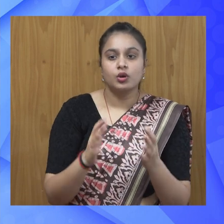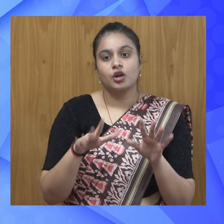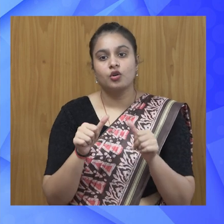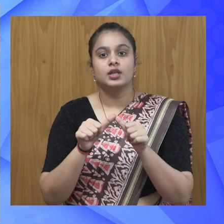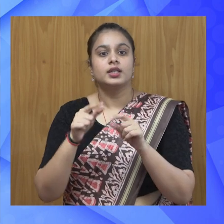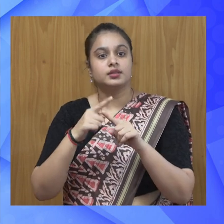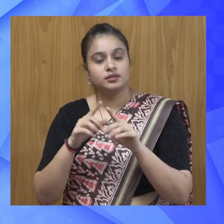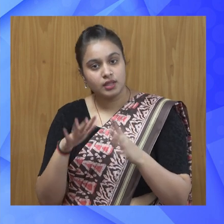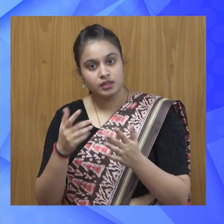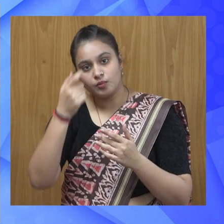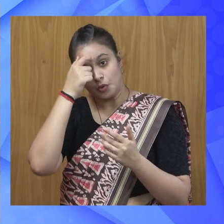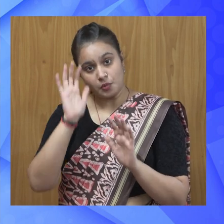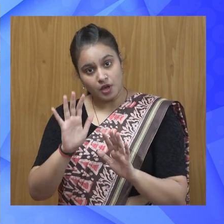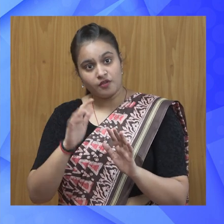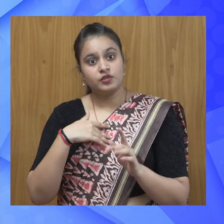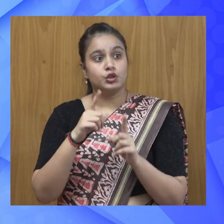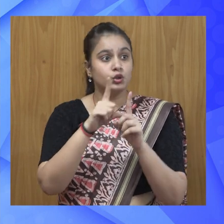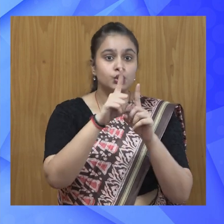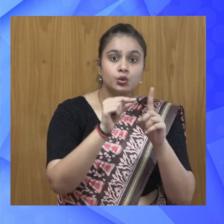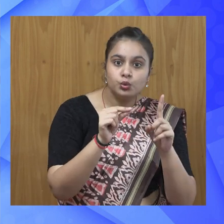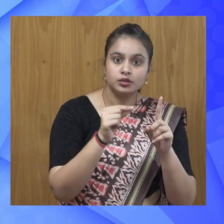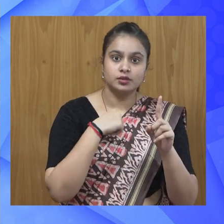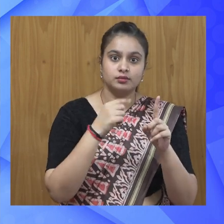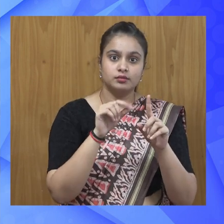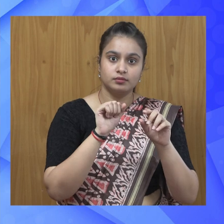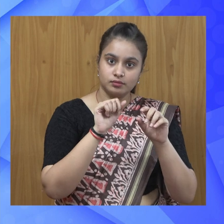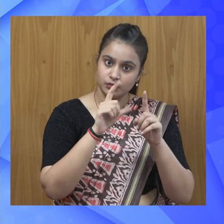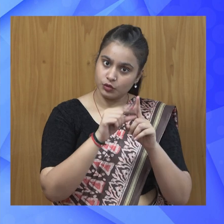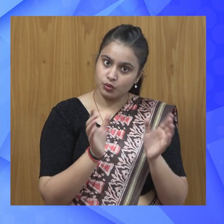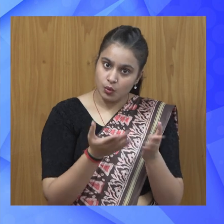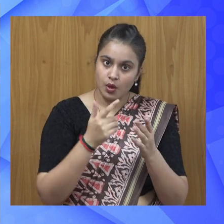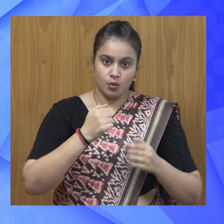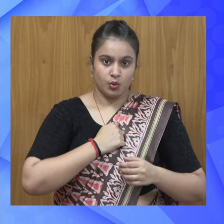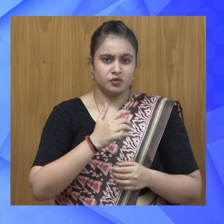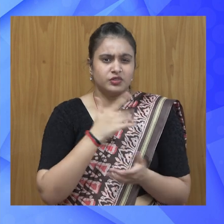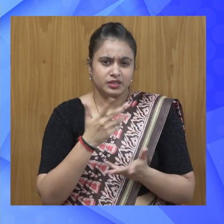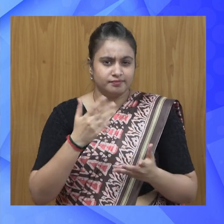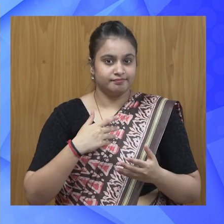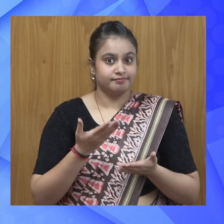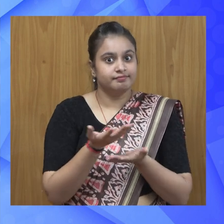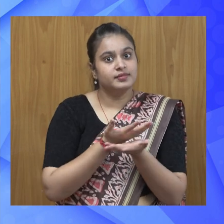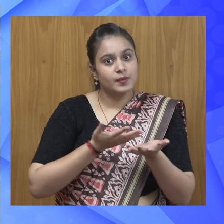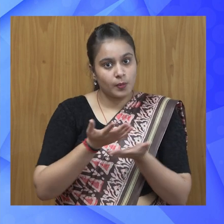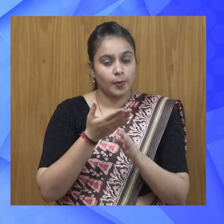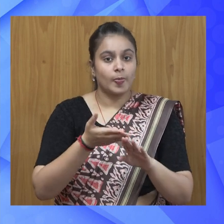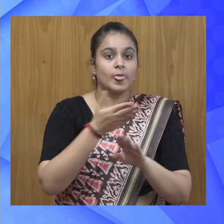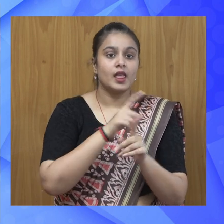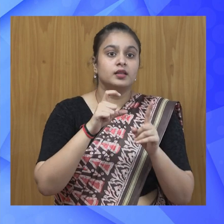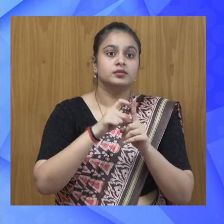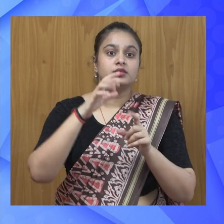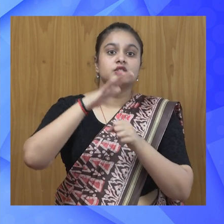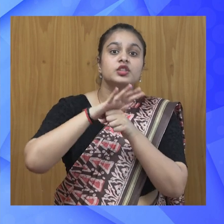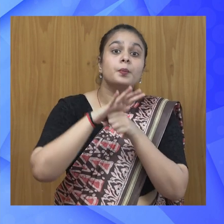की बीमारी है तब कुछ डूज है जो आपको करना है, अपनी फीलिंग को डिस्कस करो, आपने जैसे पहले जो थीम था डिप्रेशन लेट्स